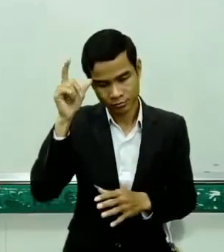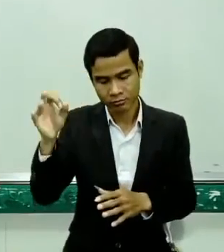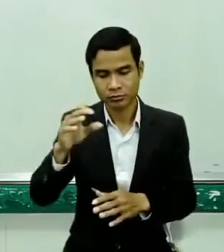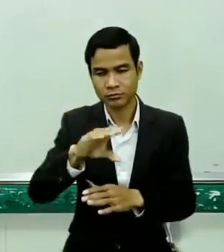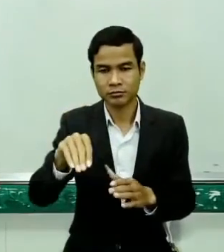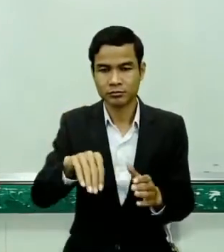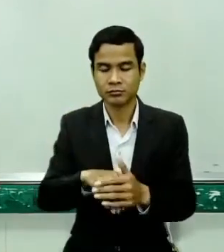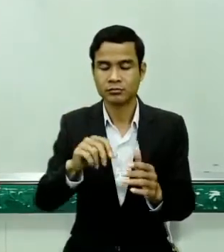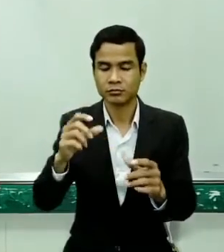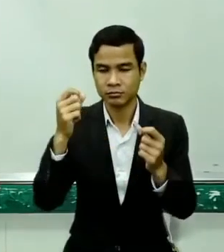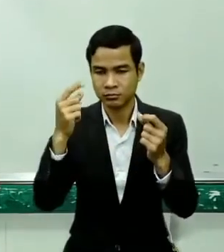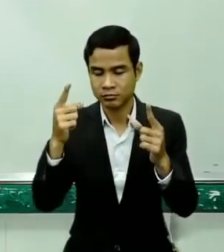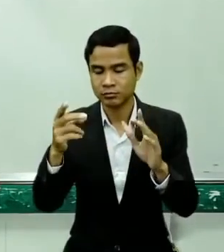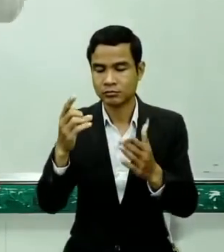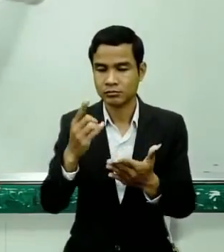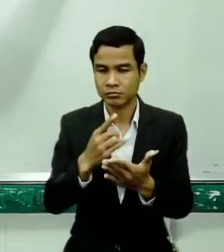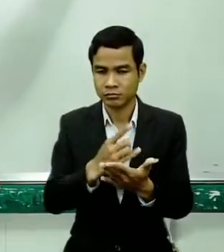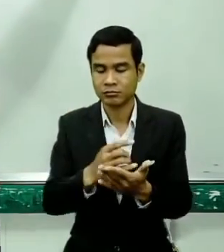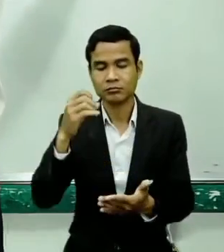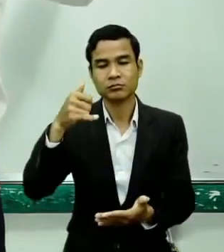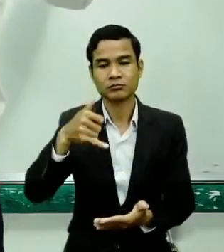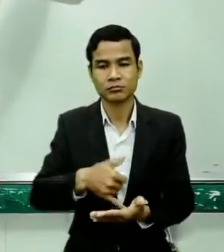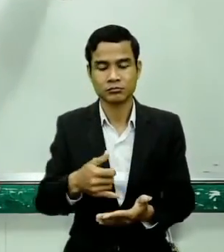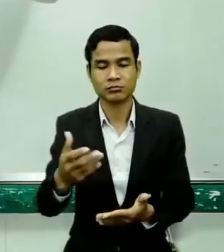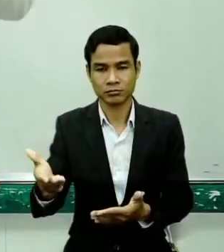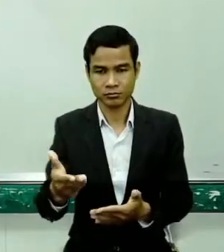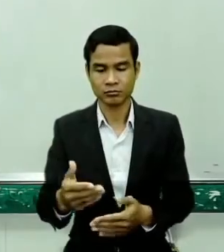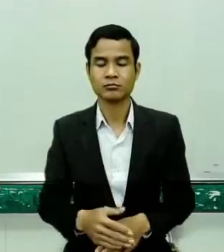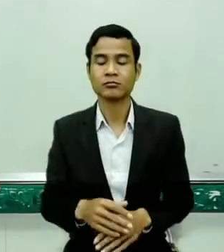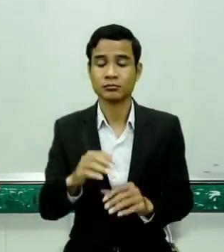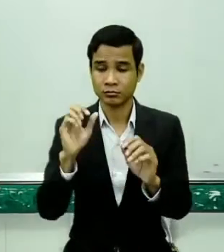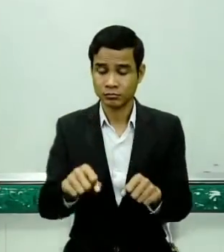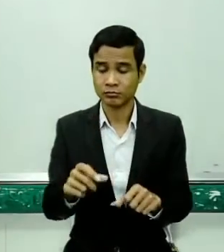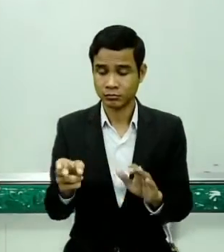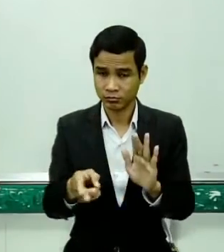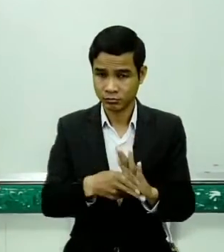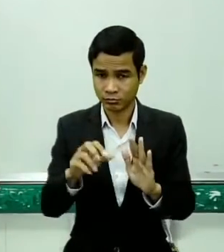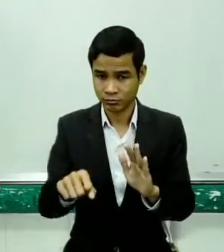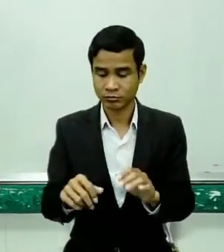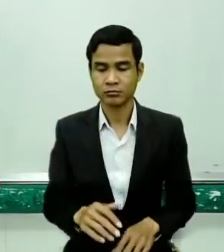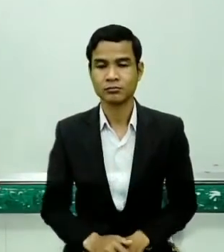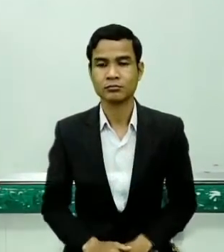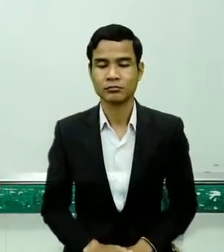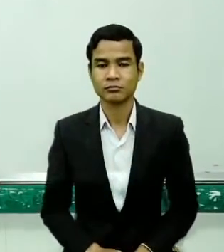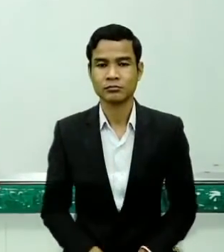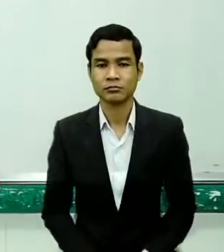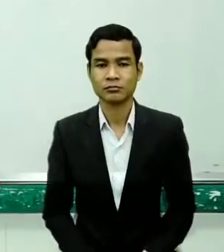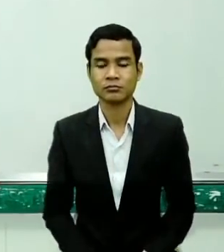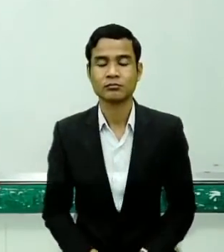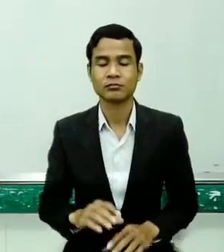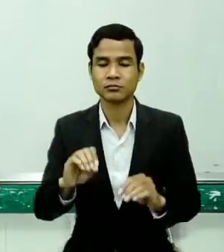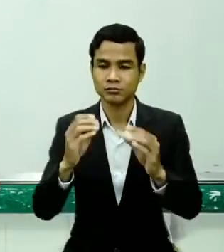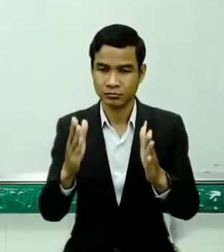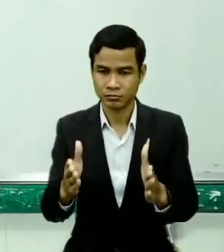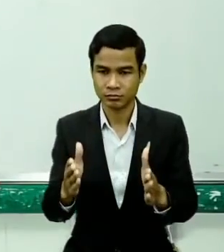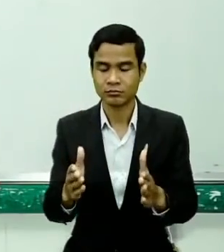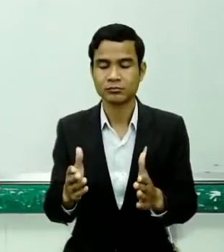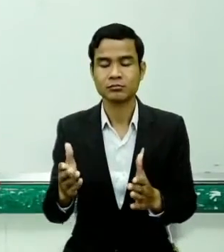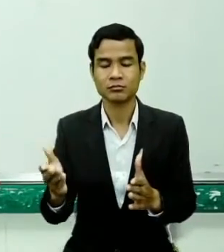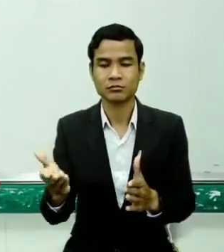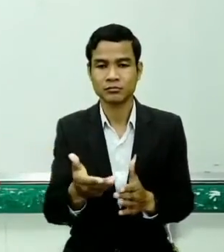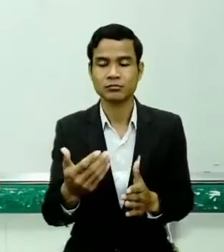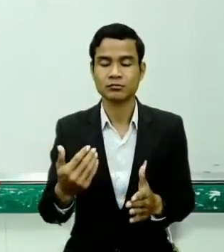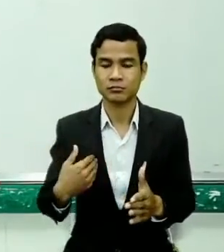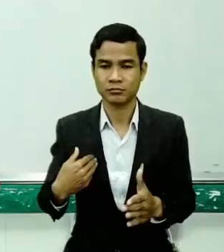câu tiếng ở khné tiếng vô mê riêng được bao nhiêu nữa thằng này ban chị bà chà chắc nè kêu tiếng